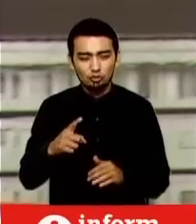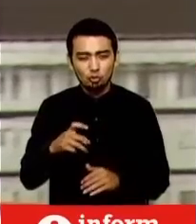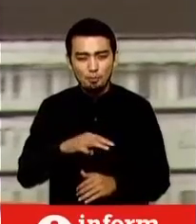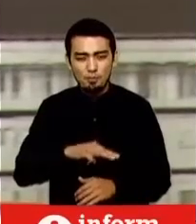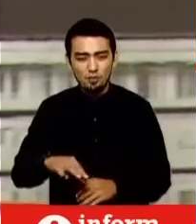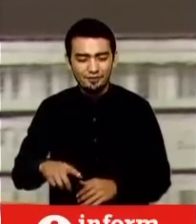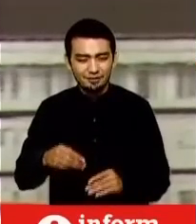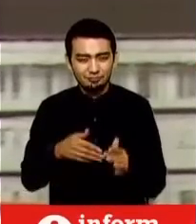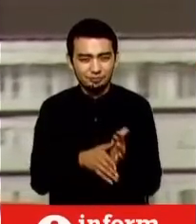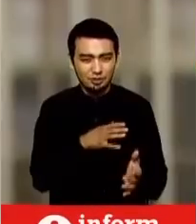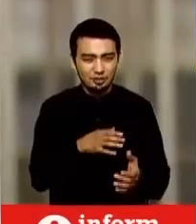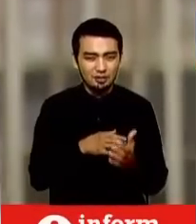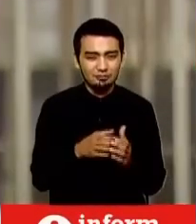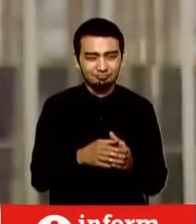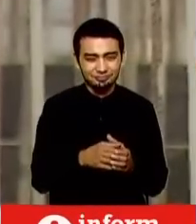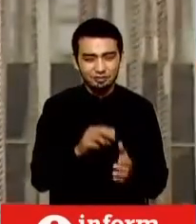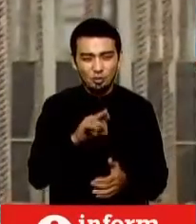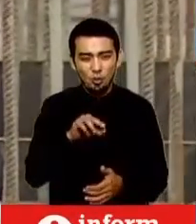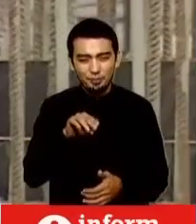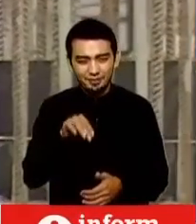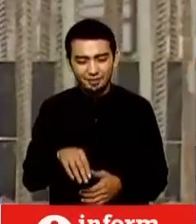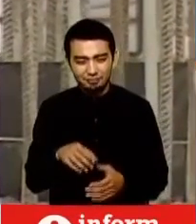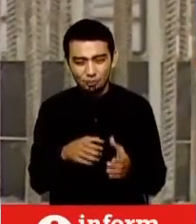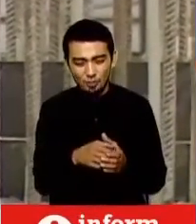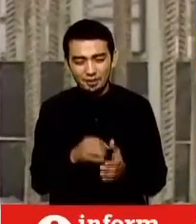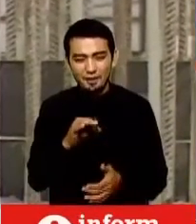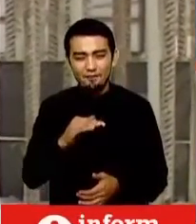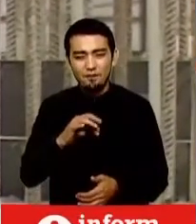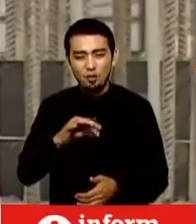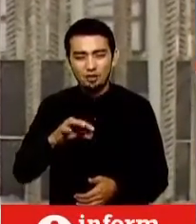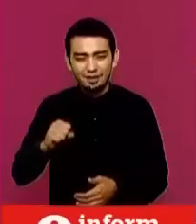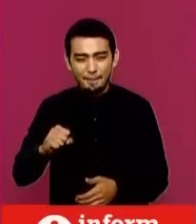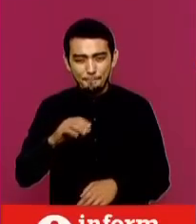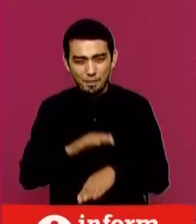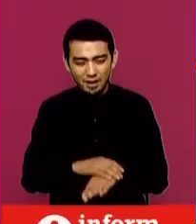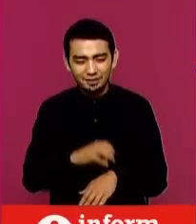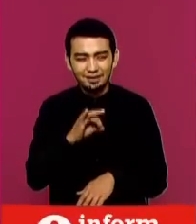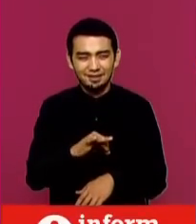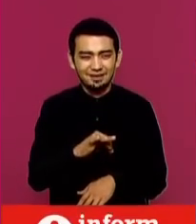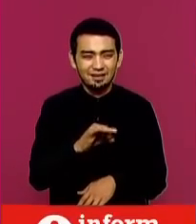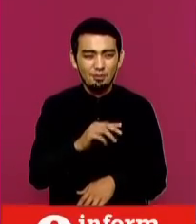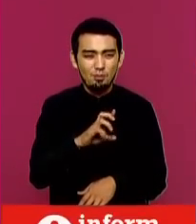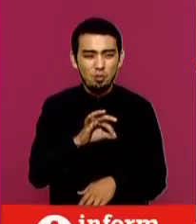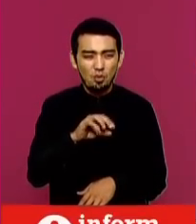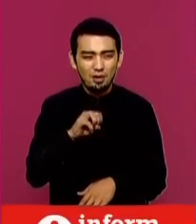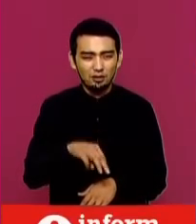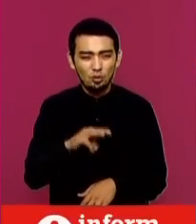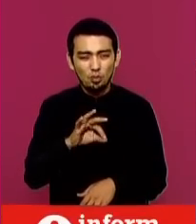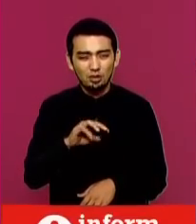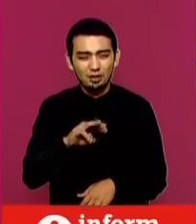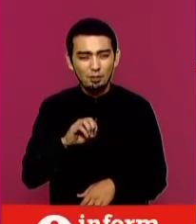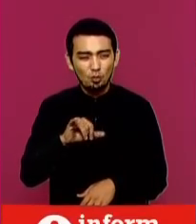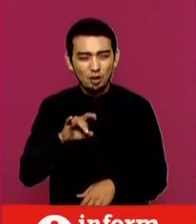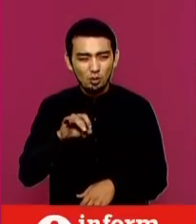Верни Капитал компаниясының қолдауымен Болат Өтемұратов қор арқылы Форте Банк қаржыландырады. 900 бала арналған білім ордасының ішінде